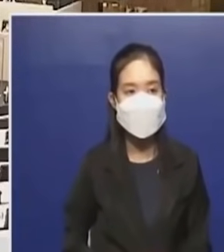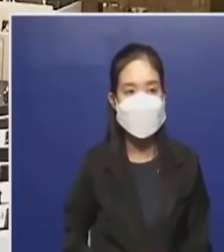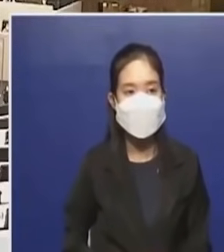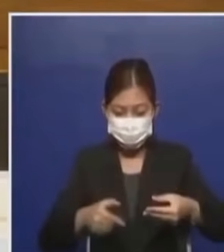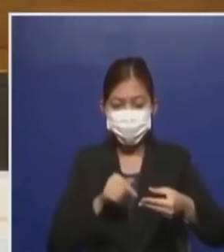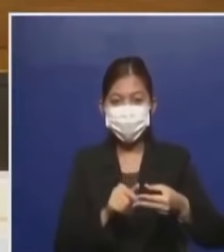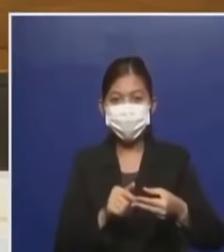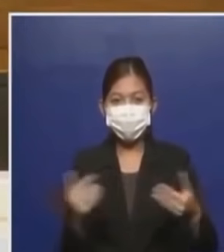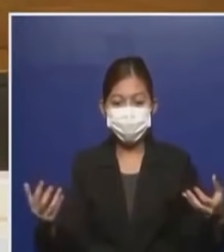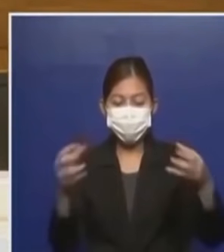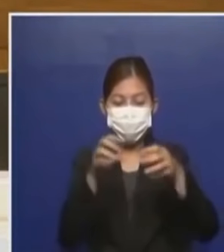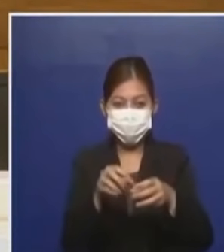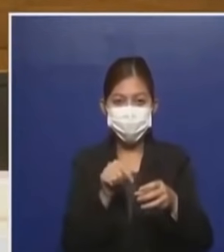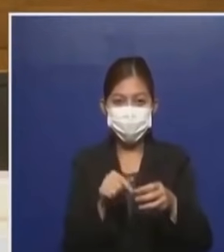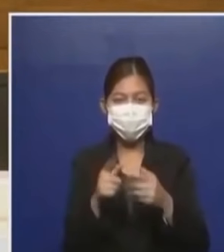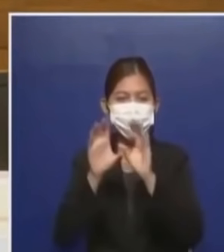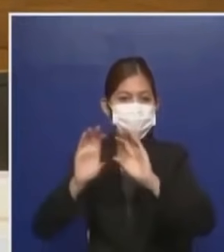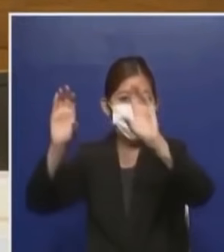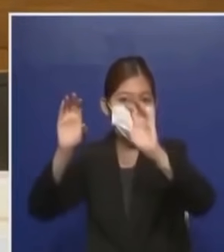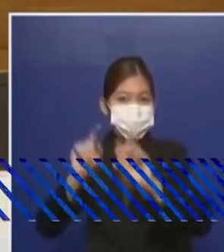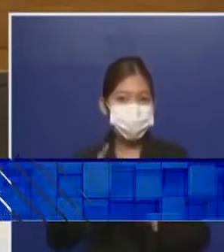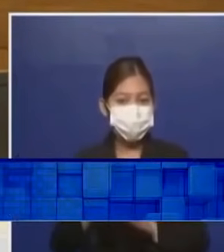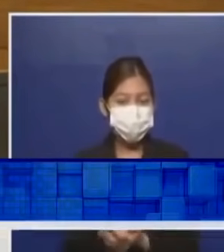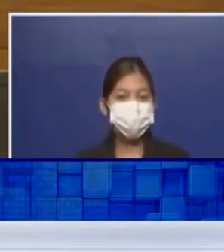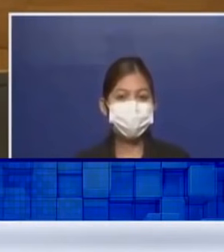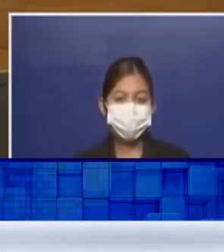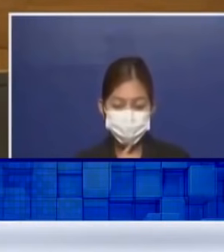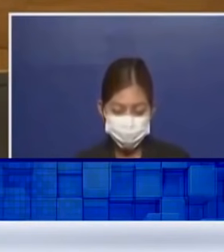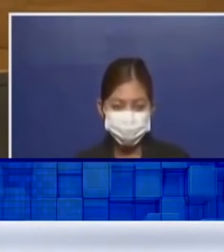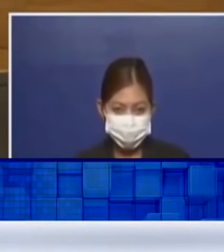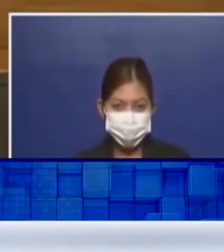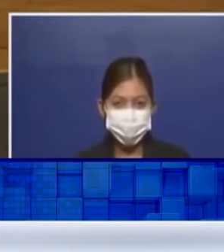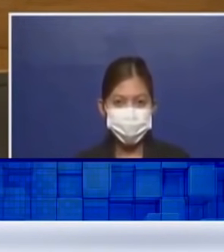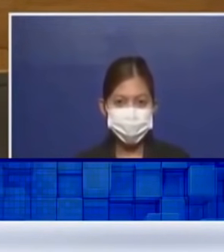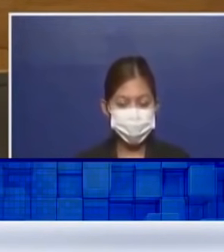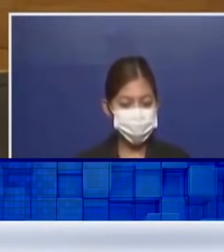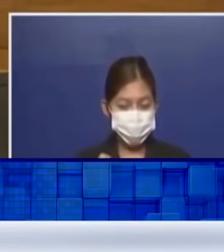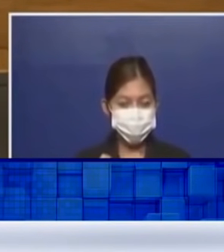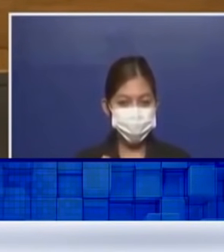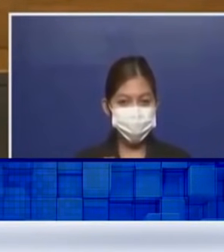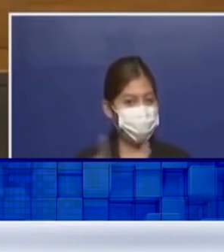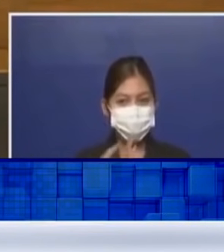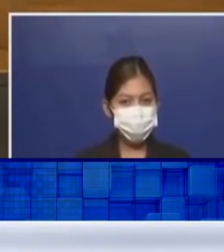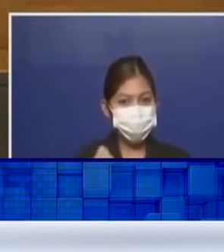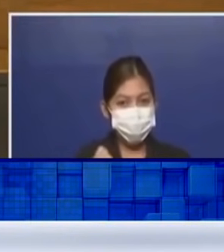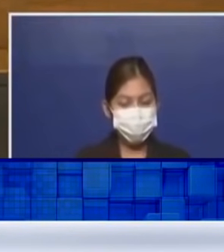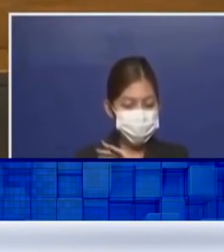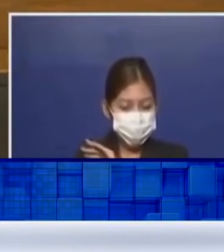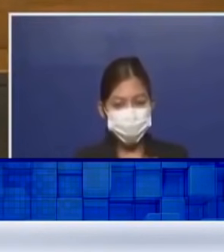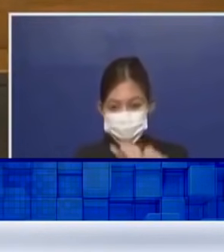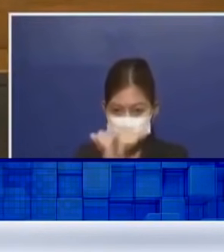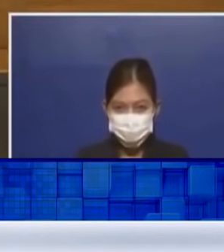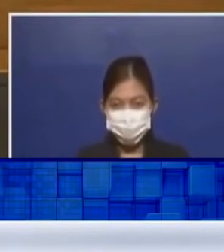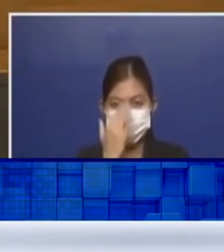าย รัฐบาลยืนยันว่าจะเข้มงวดกวดขันในเรื่องการทุจริตนะครับซึ่งสามารถถูกตรวจส